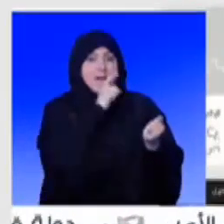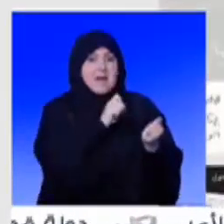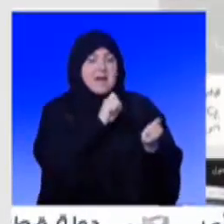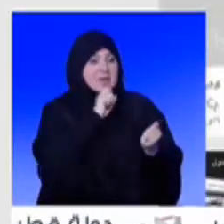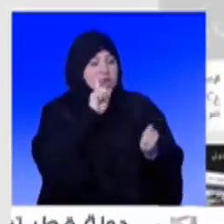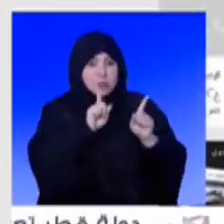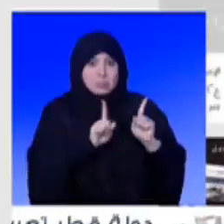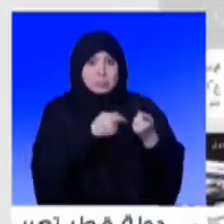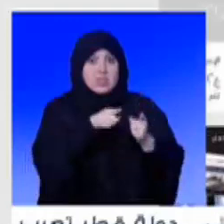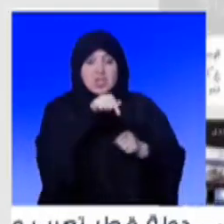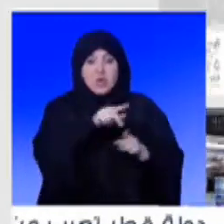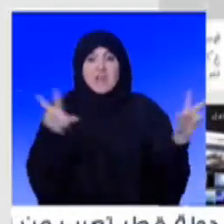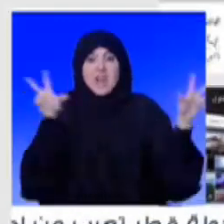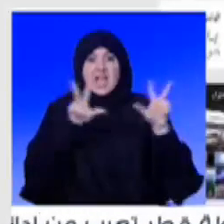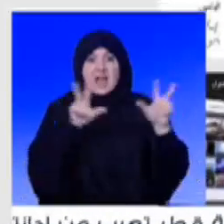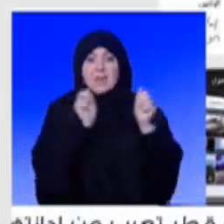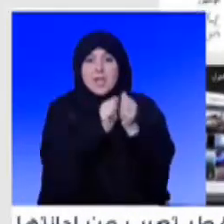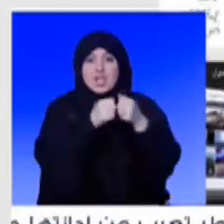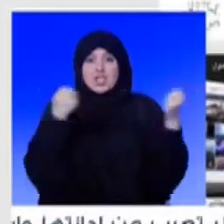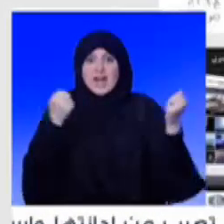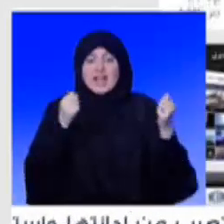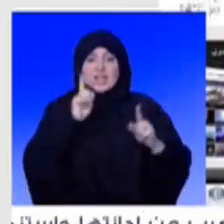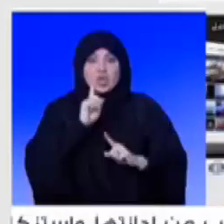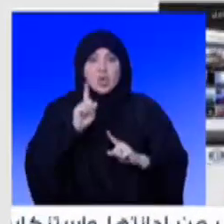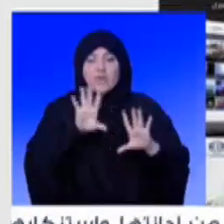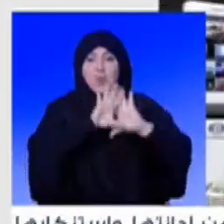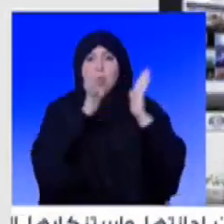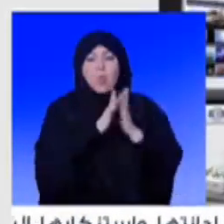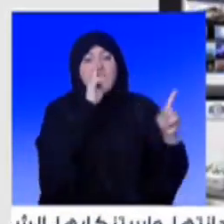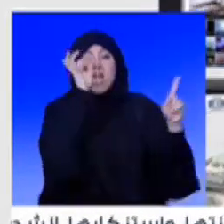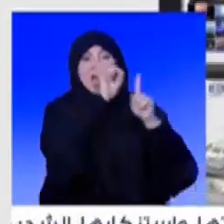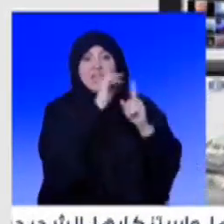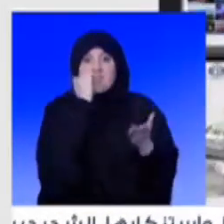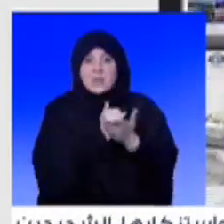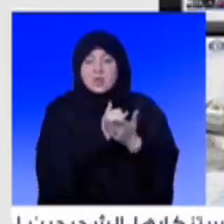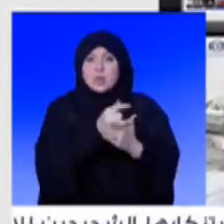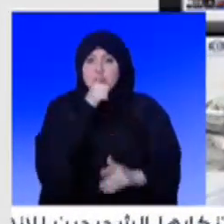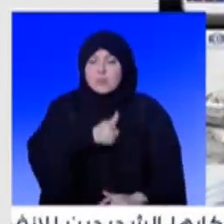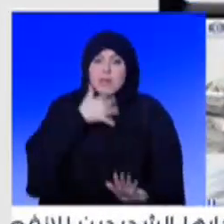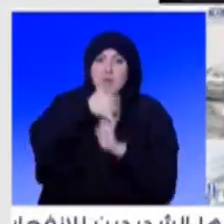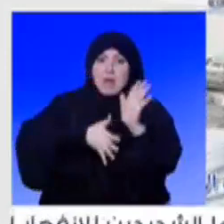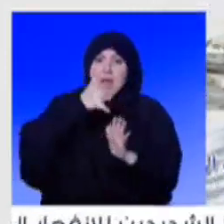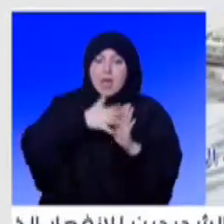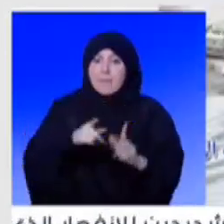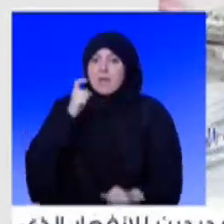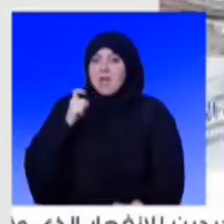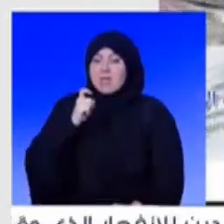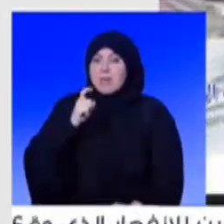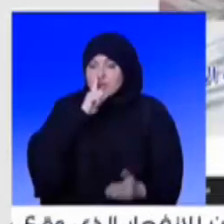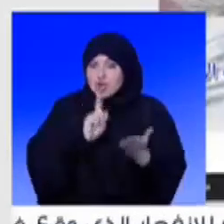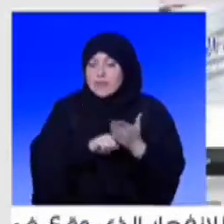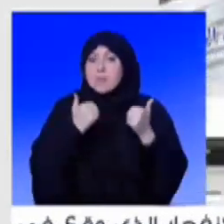حمله مغرضه عبر وسائل الاعلام وصفحات التواصل الاجتماعي تستهدف قيادتها بافتراء تتناقض بشكل